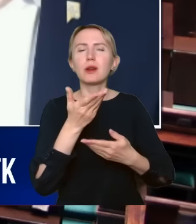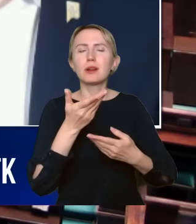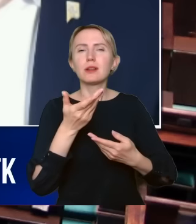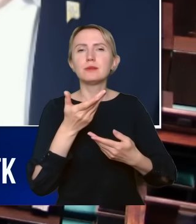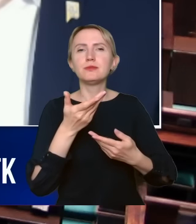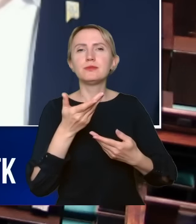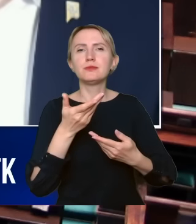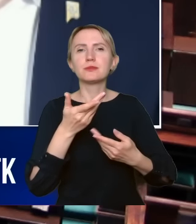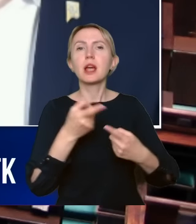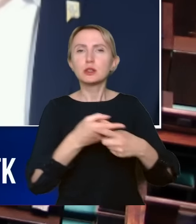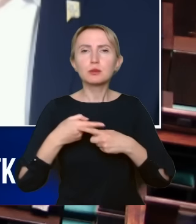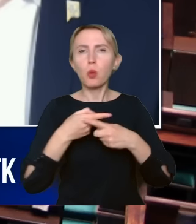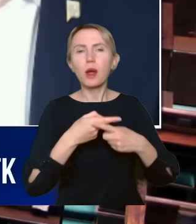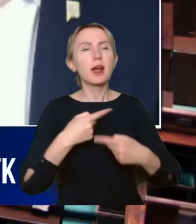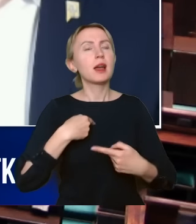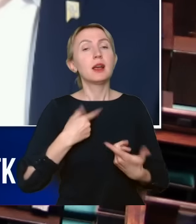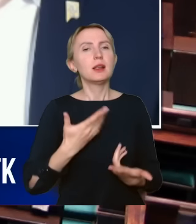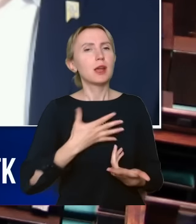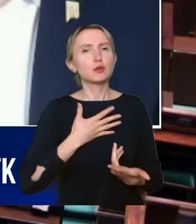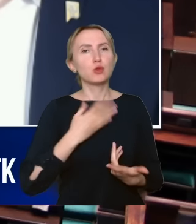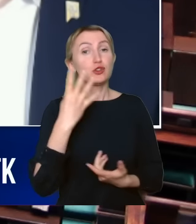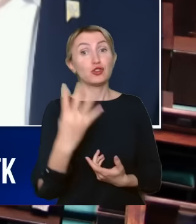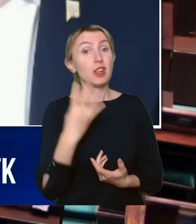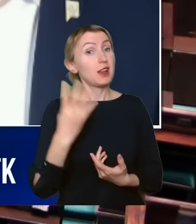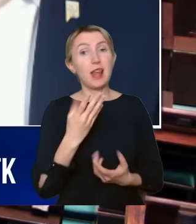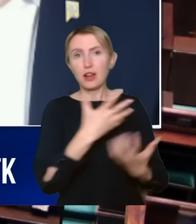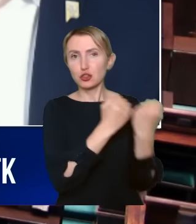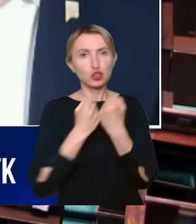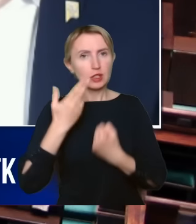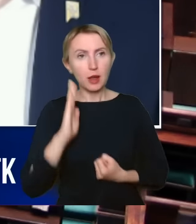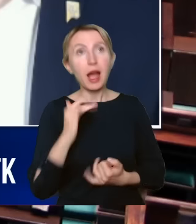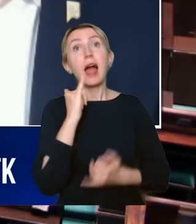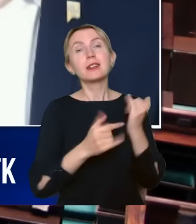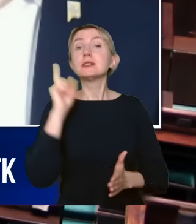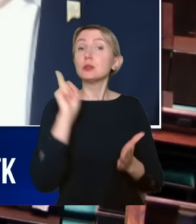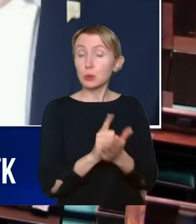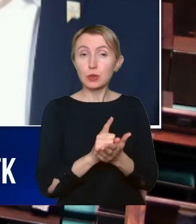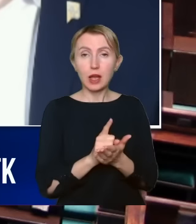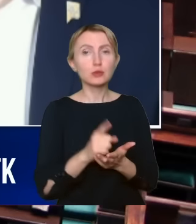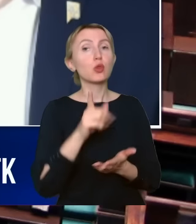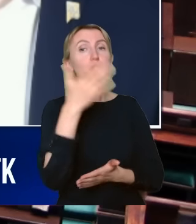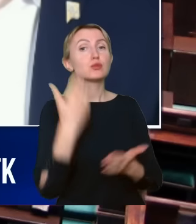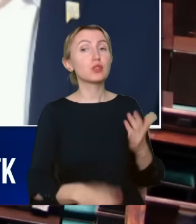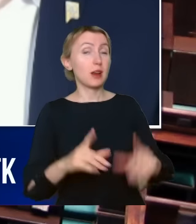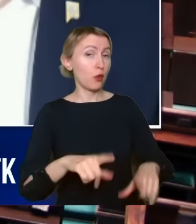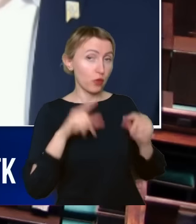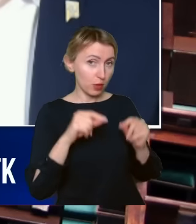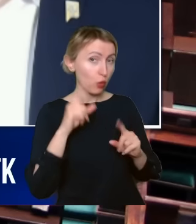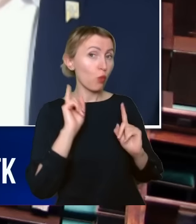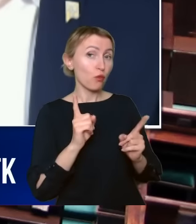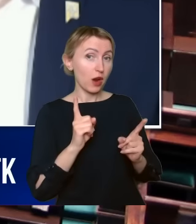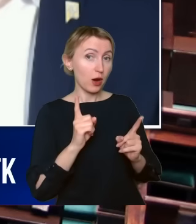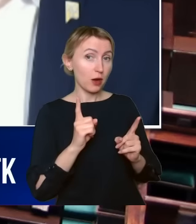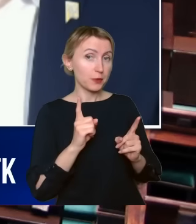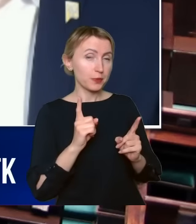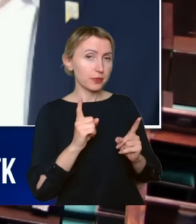nadzorczych, więc uważam, że nie przetrwają 4 lat, a jeżeli jakimś cudem im się to uda, to przegrają wybory i uwaga, przegrają